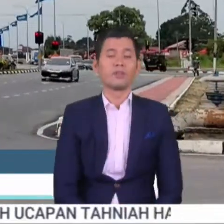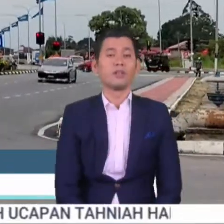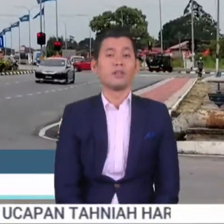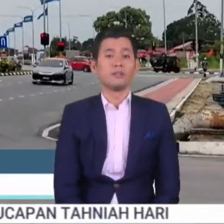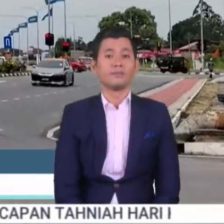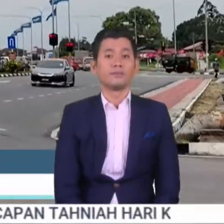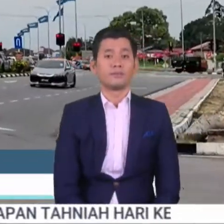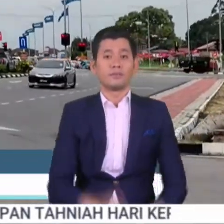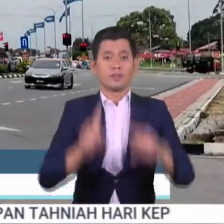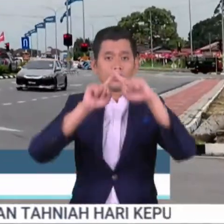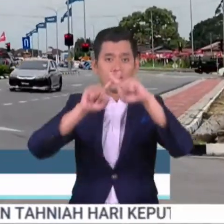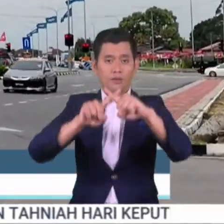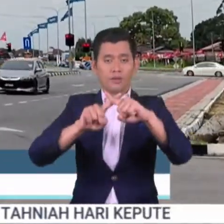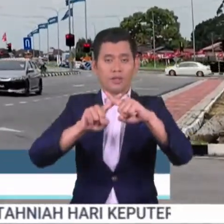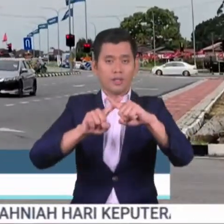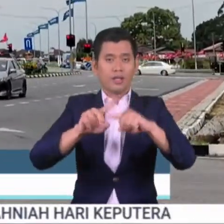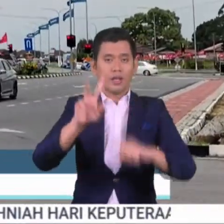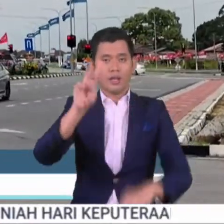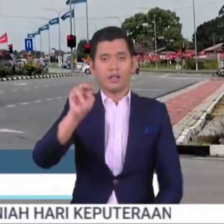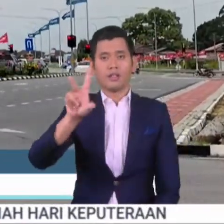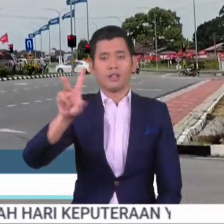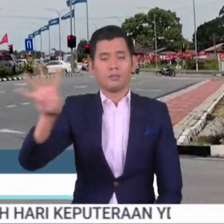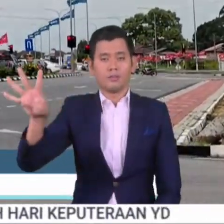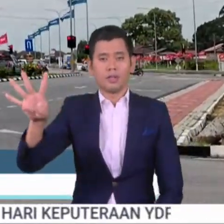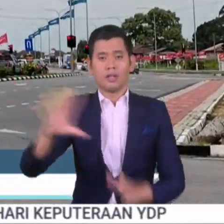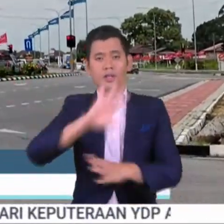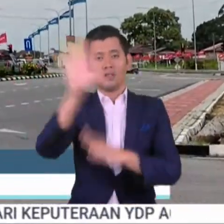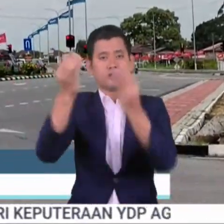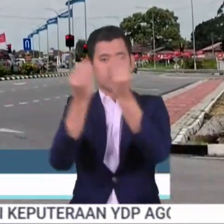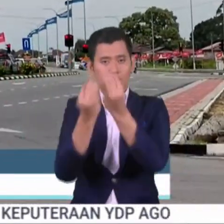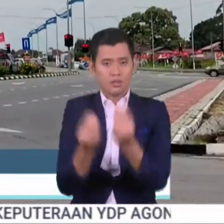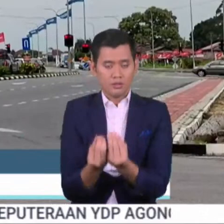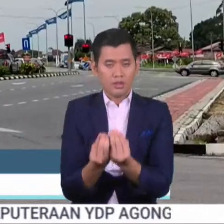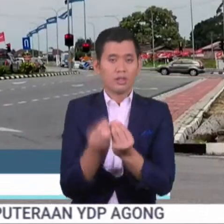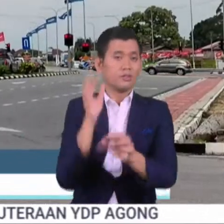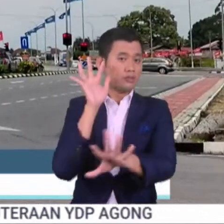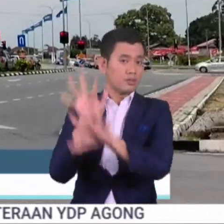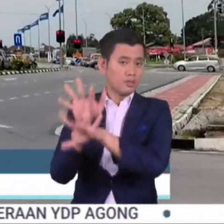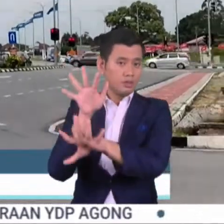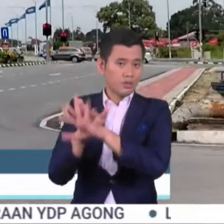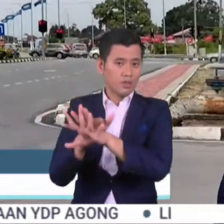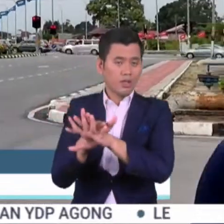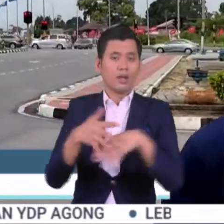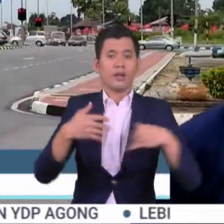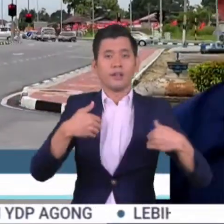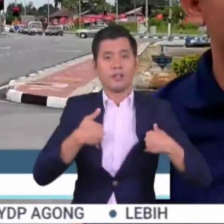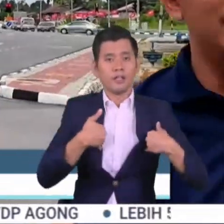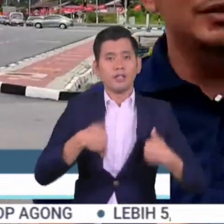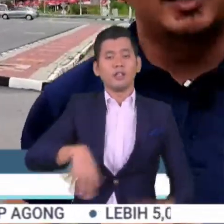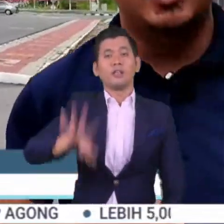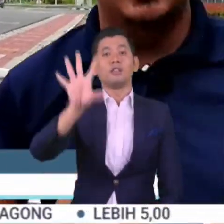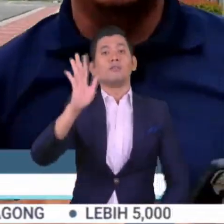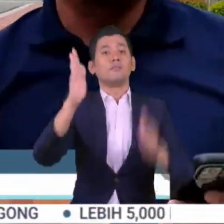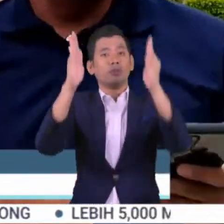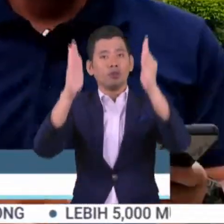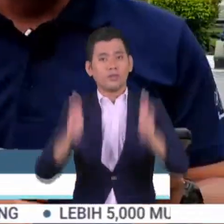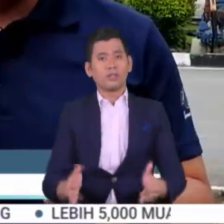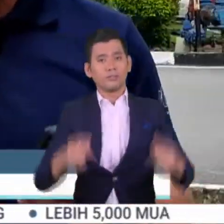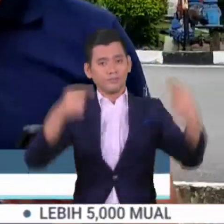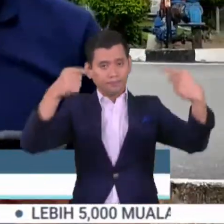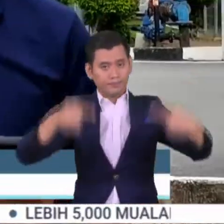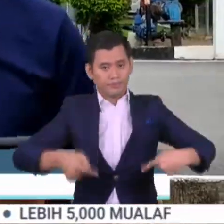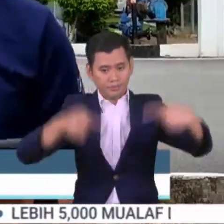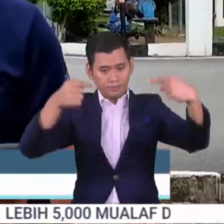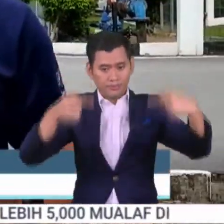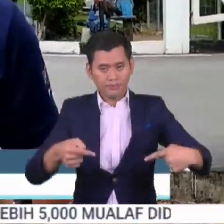juga, Dewan Negeri N34 Lunas menyaksikan jumlah calon paling ramai iaitu seramai 5 calon.